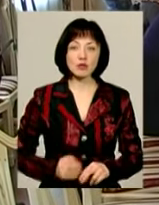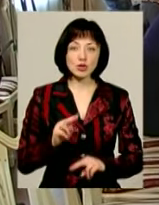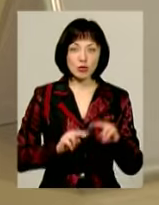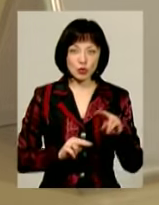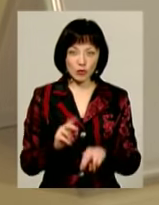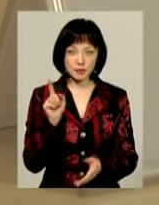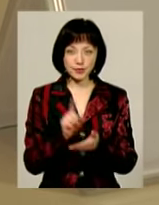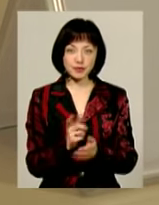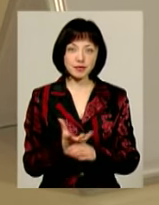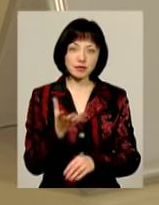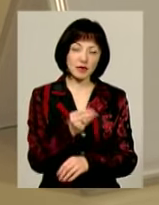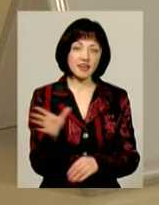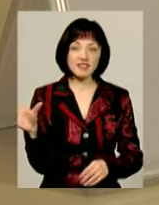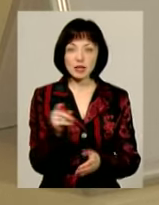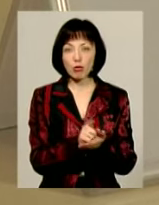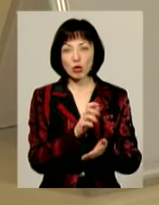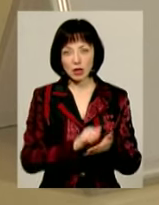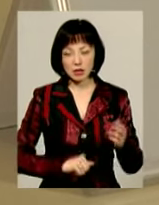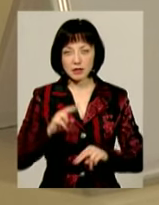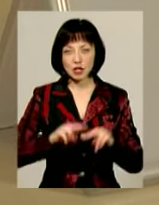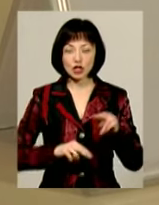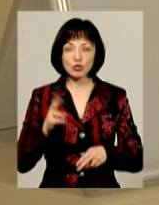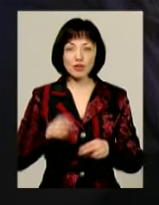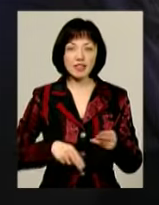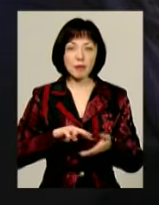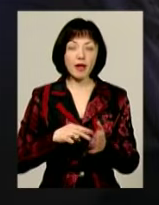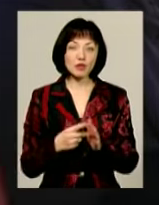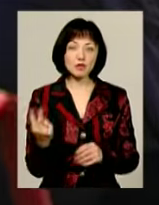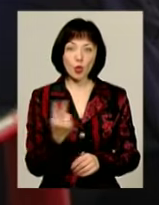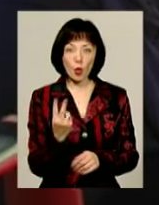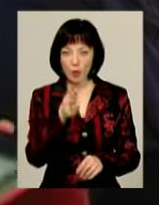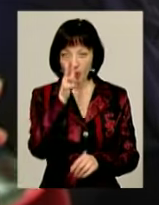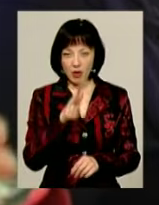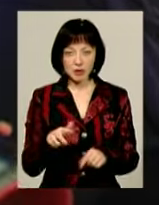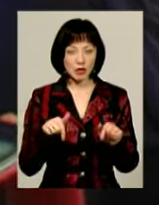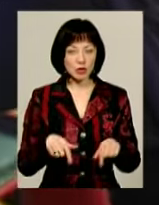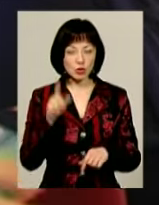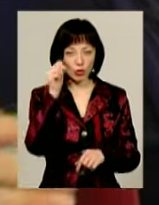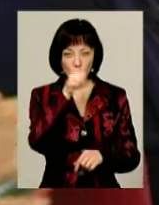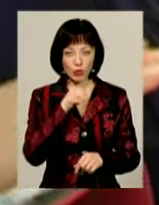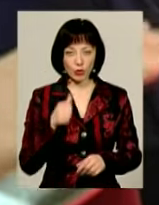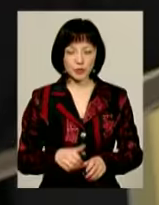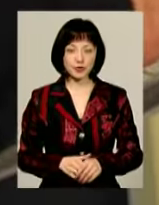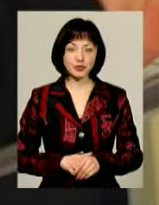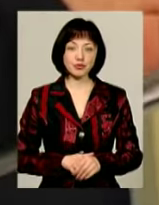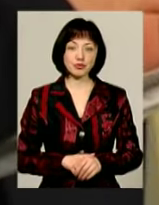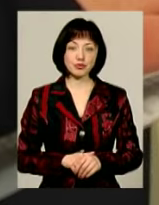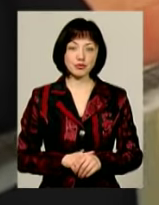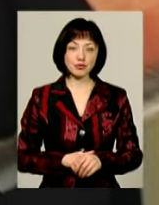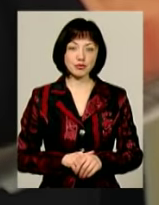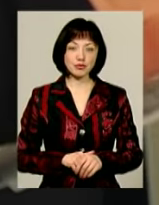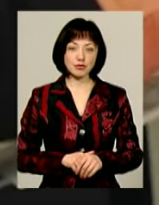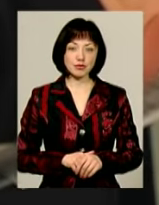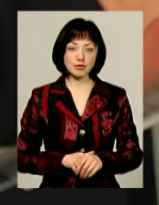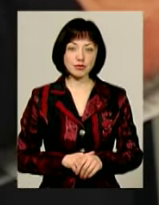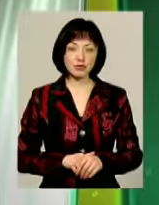покладено виплату усіх податків. Закінчити будівництво планують у 2-му кварталі цього року. Надія Драганчук, Михайло Гаврух для